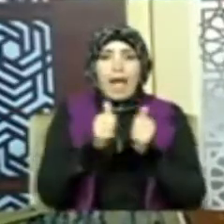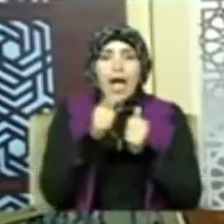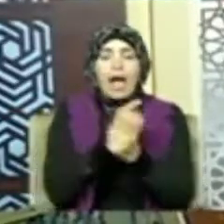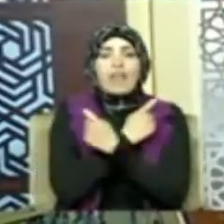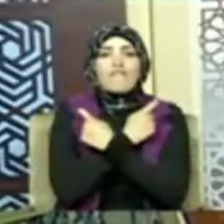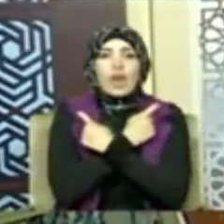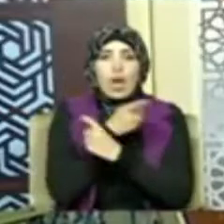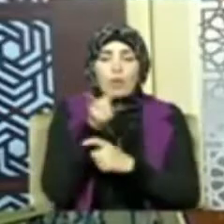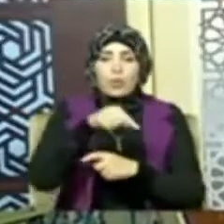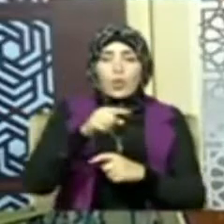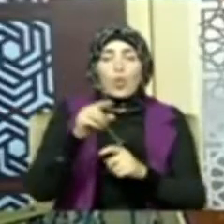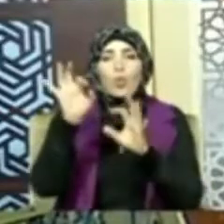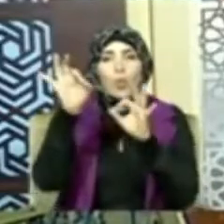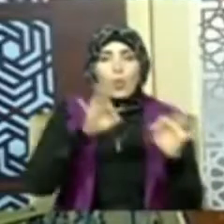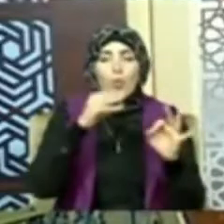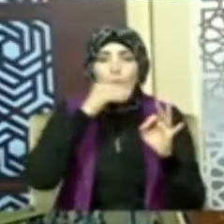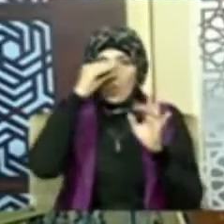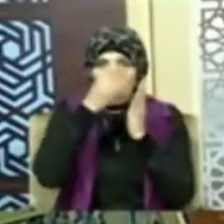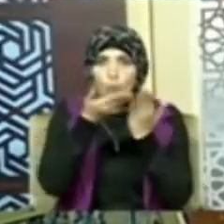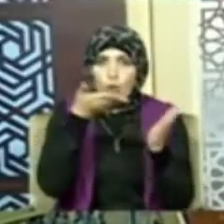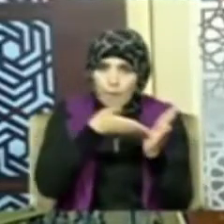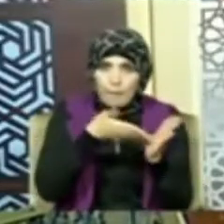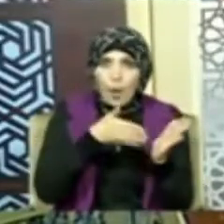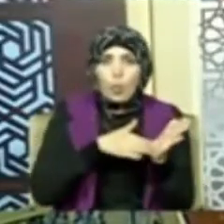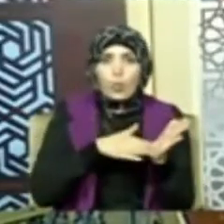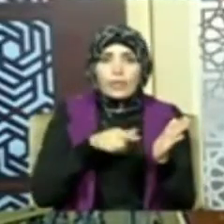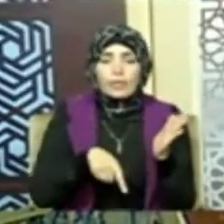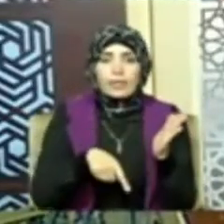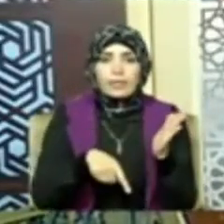القرآن، وما أقوله لي ولكم،